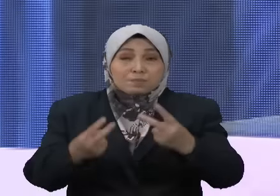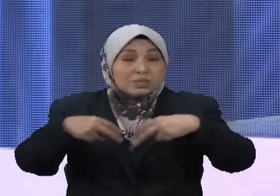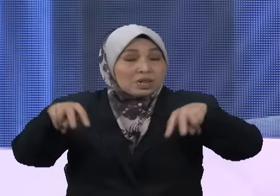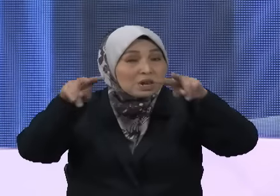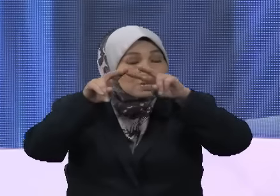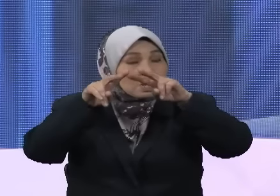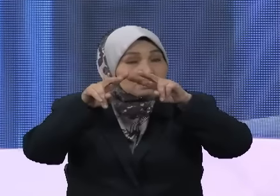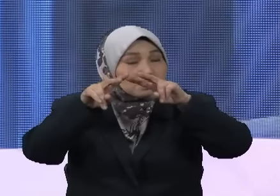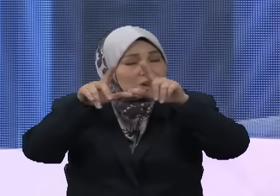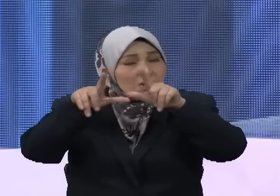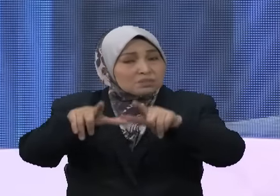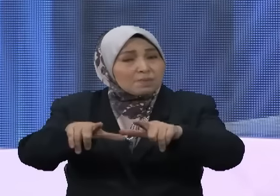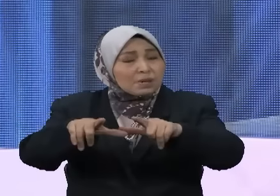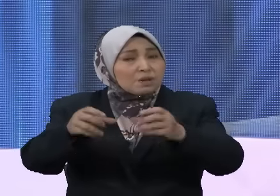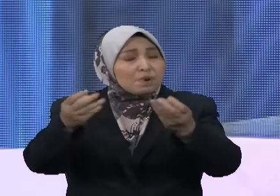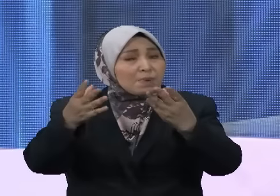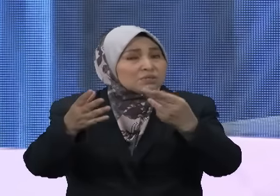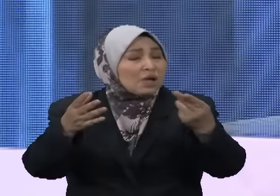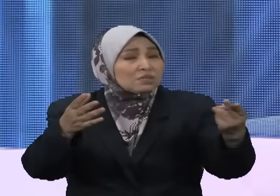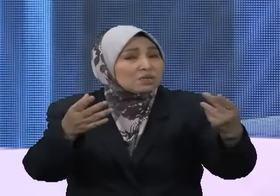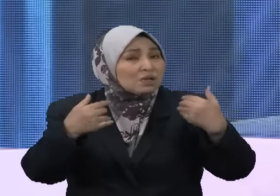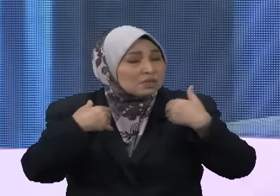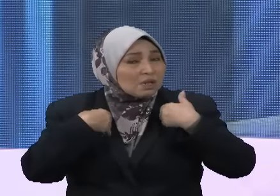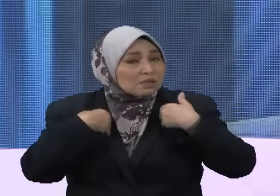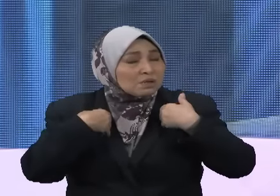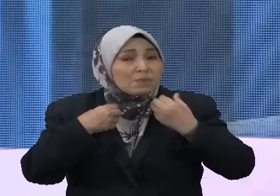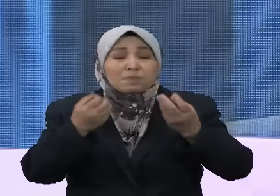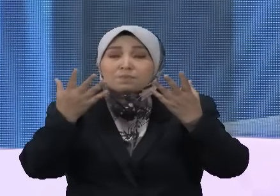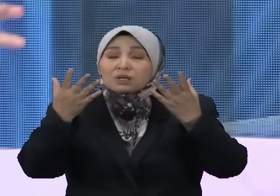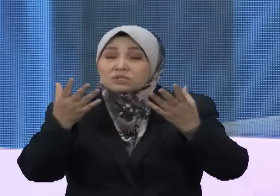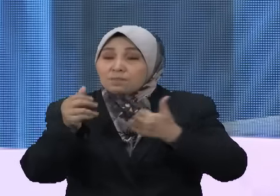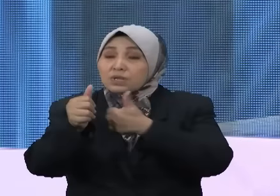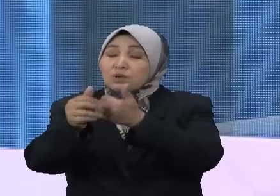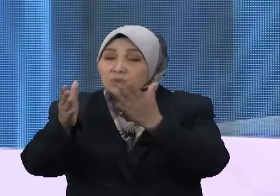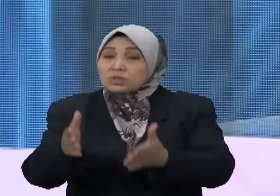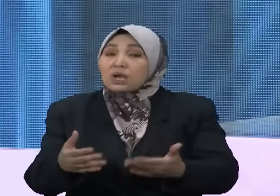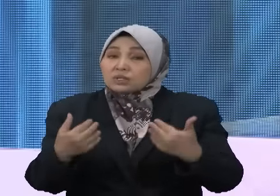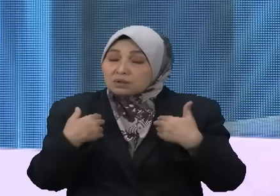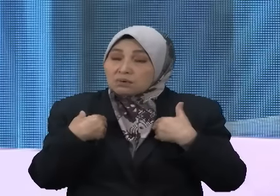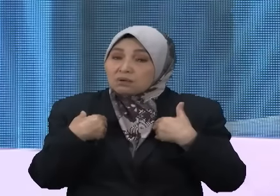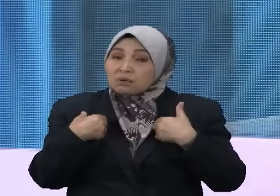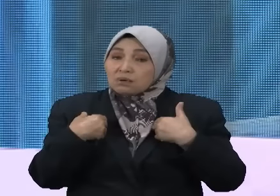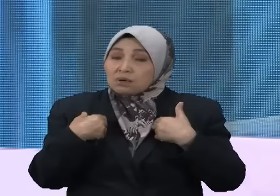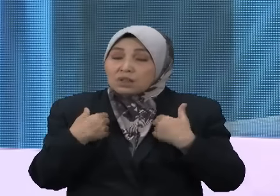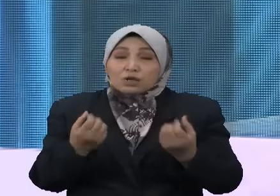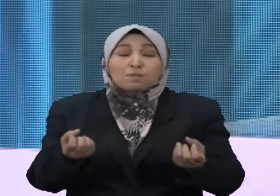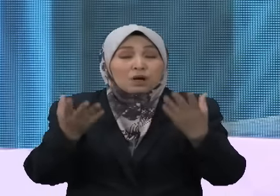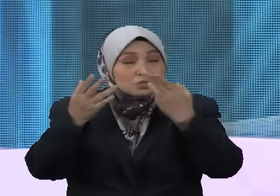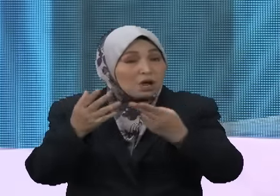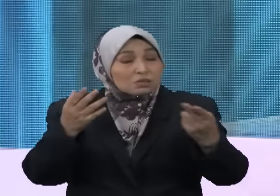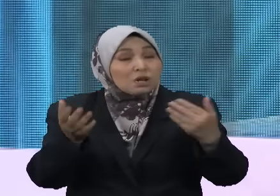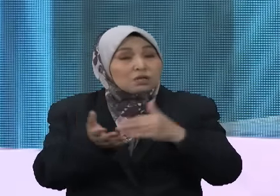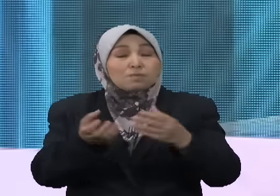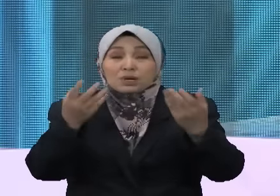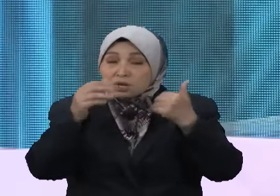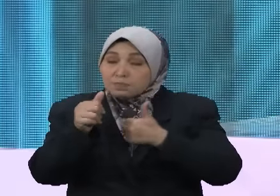mereka terletak kepada Berapa banyak harta yang dia ada berapa banyak pengikut yang dia ada kan lagi banyak harta lagi